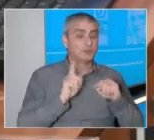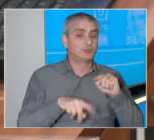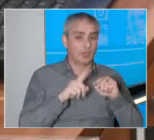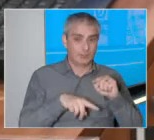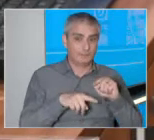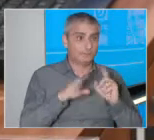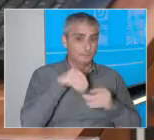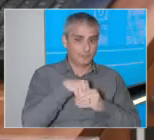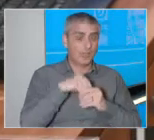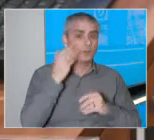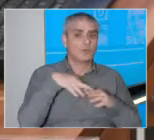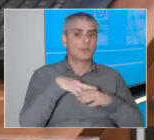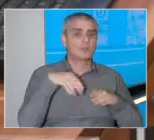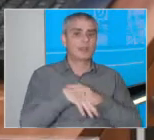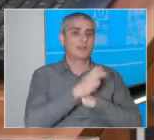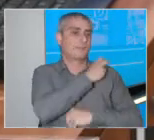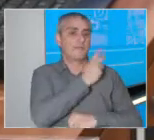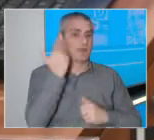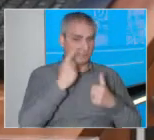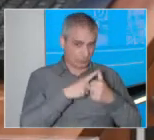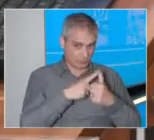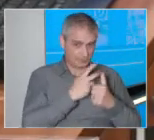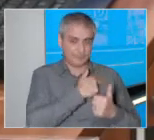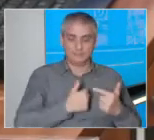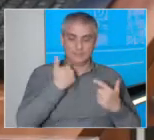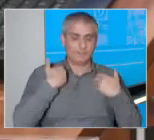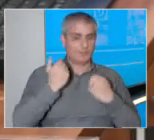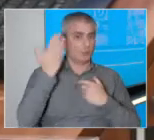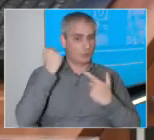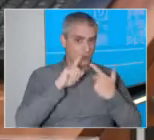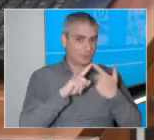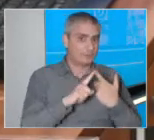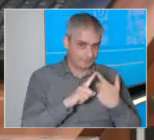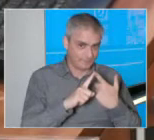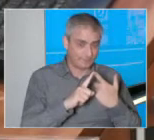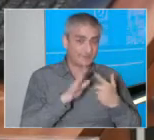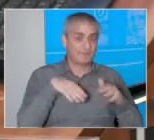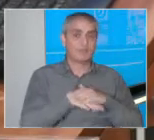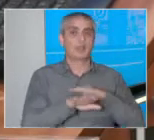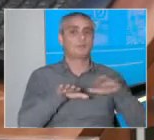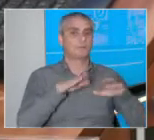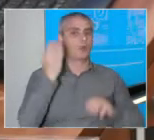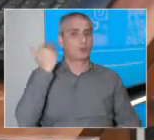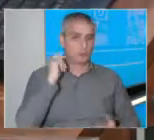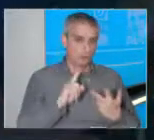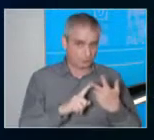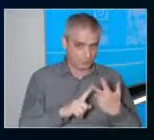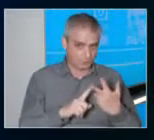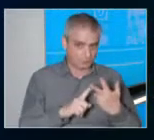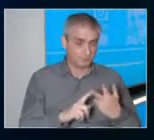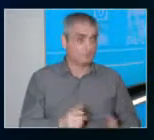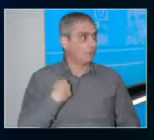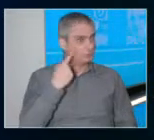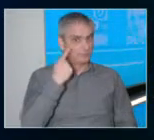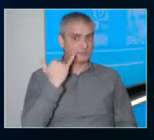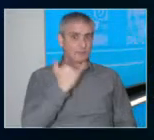באם היו, היו תחת מפכלים קודמים, תחת שרים לביטחון פנים קודמים, ותחת ממשלות קודמות. חשבתי